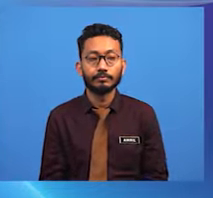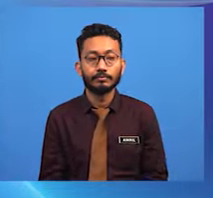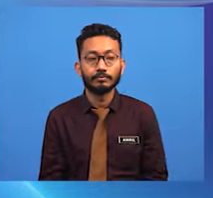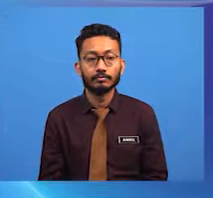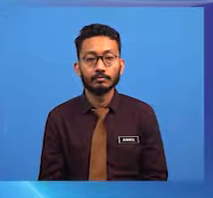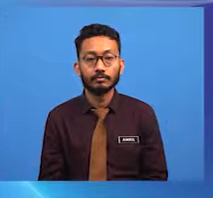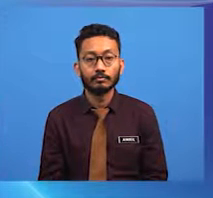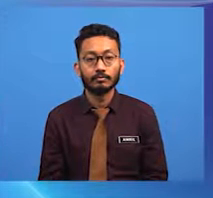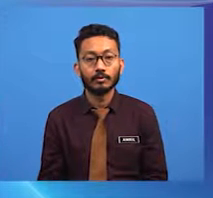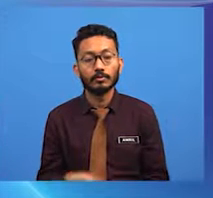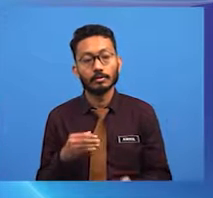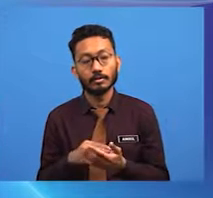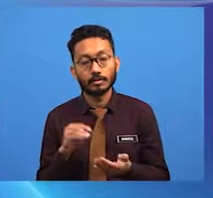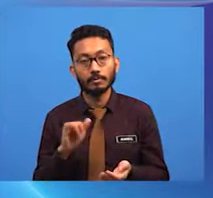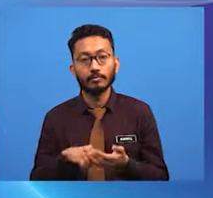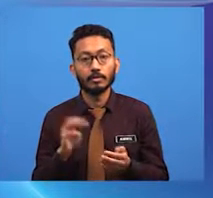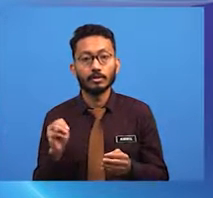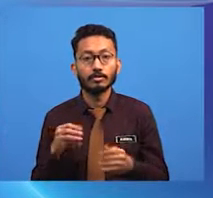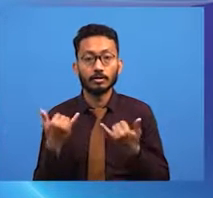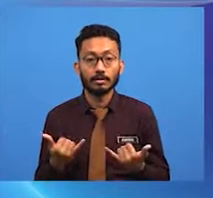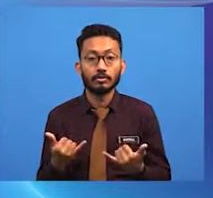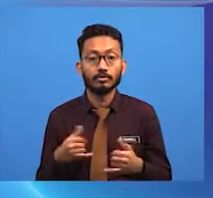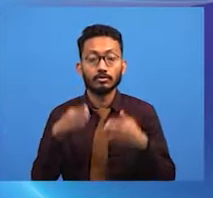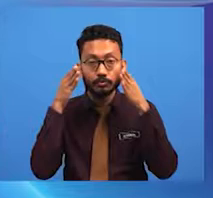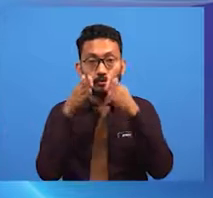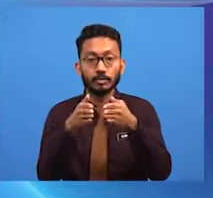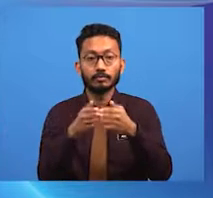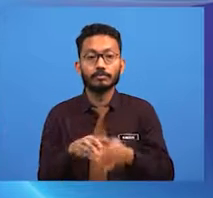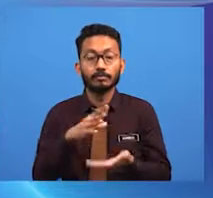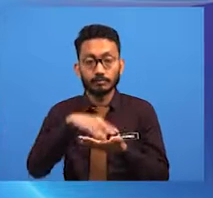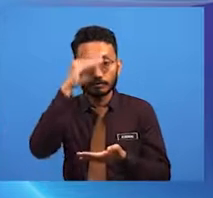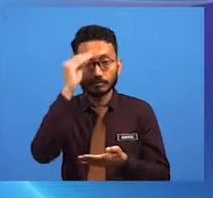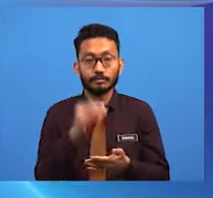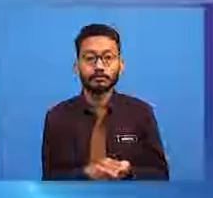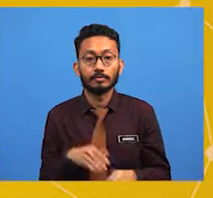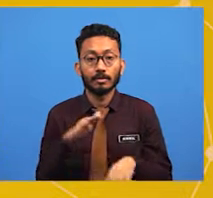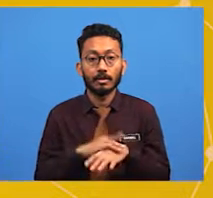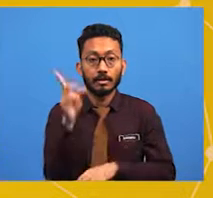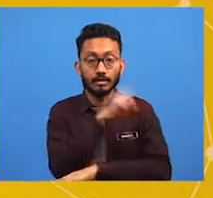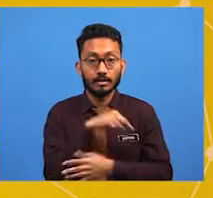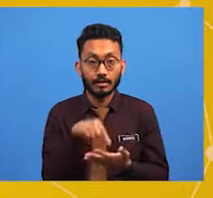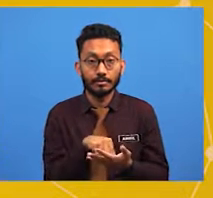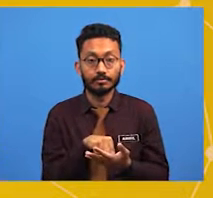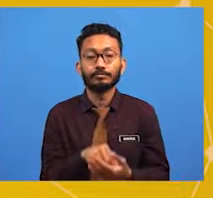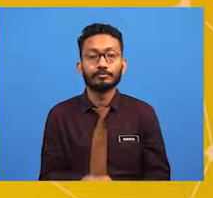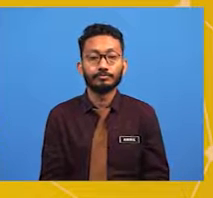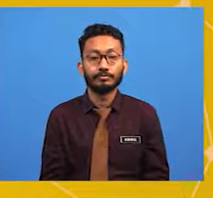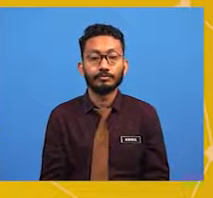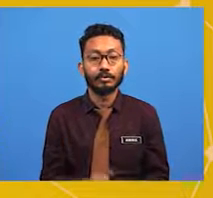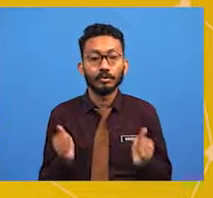Baiklah murid-murid, sekarang kita tumpukan pembelajaran kita pada hari ini berkenaan dengan